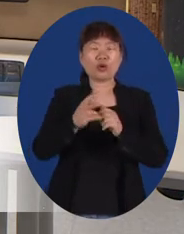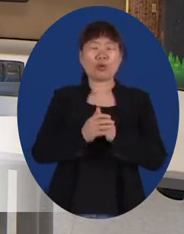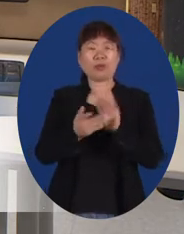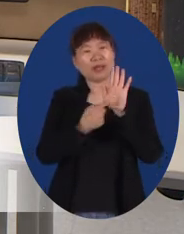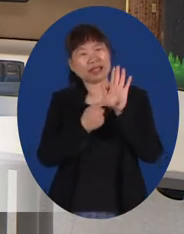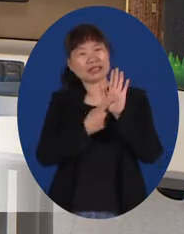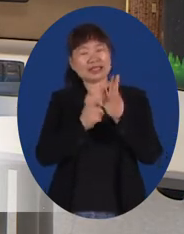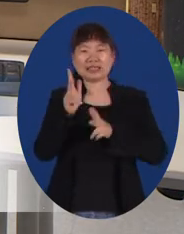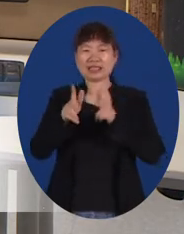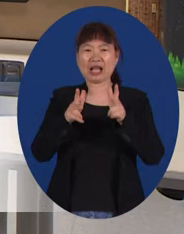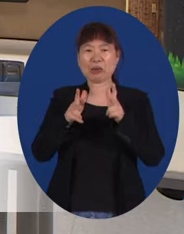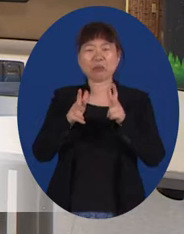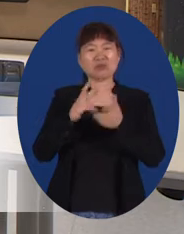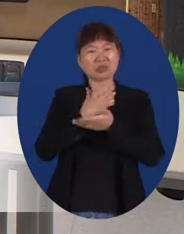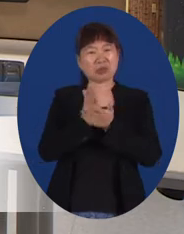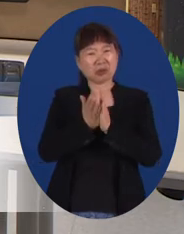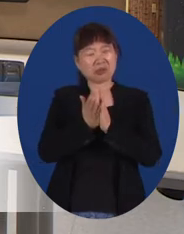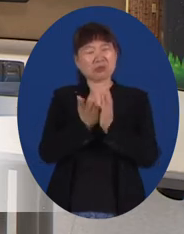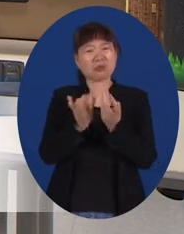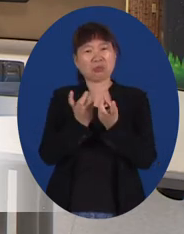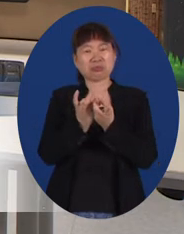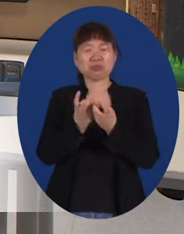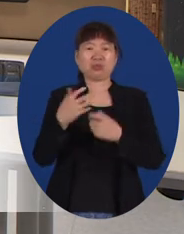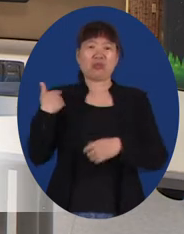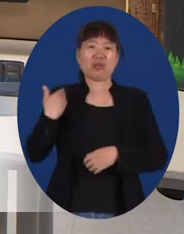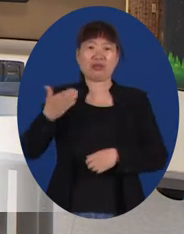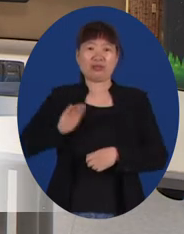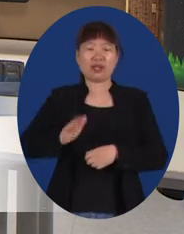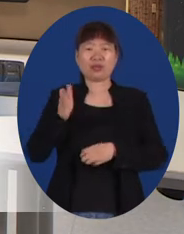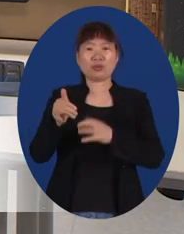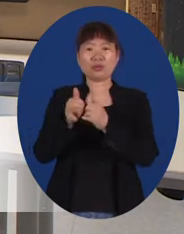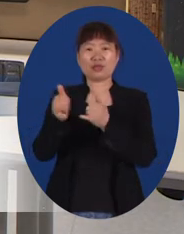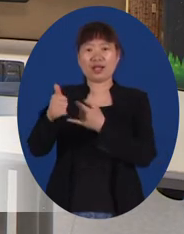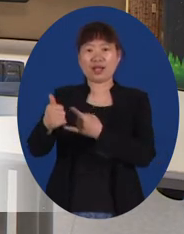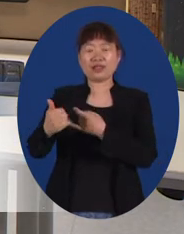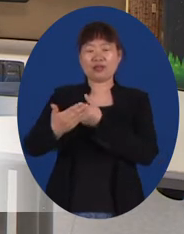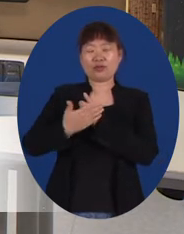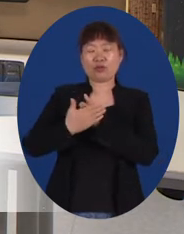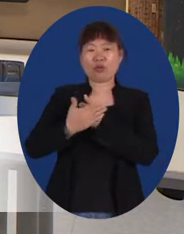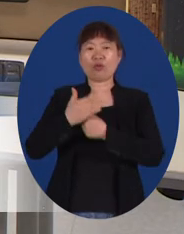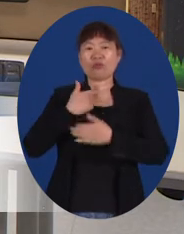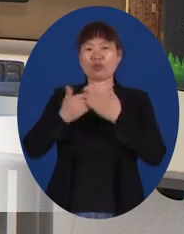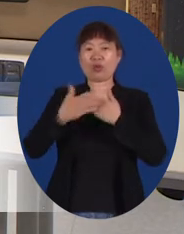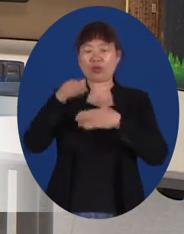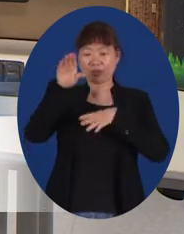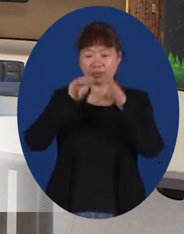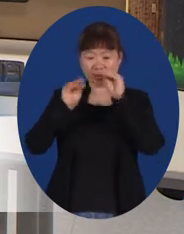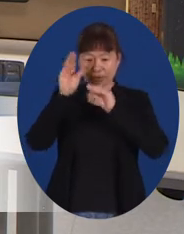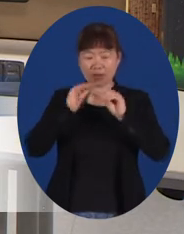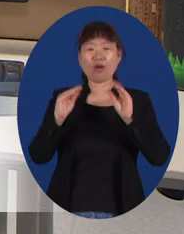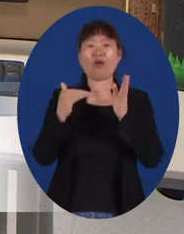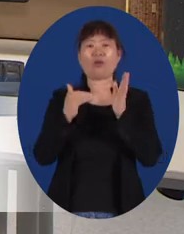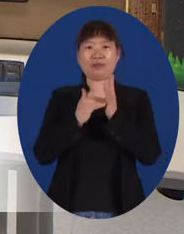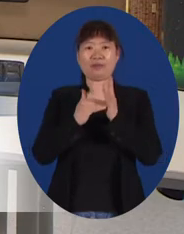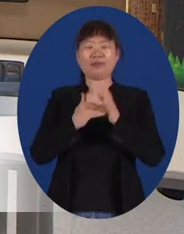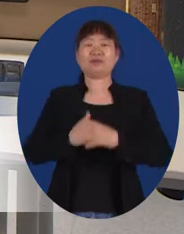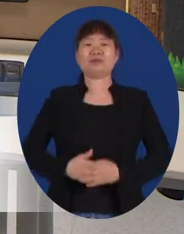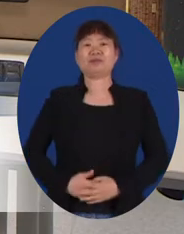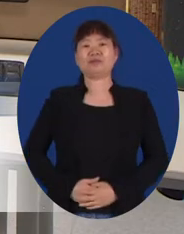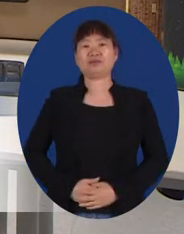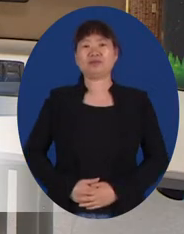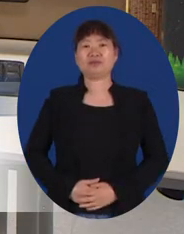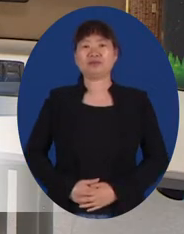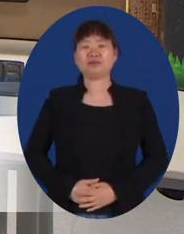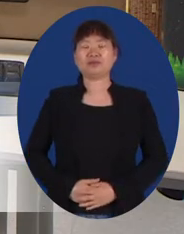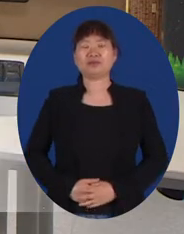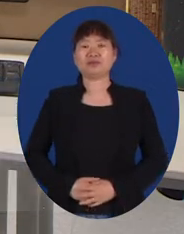라던가 이런 부분들에 대해서 이제 전문가 분들 한테 좀 많은 경험을 습득하고 노하우를 습득할 수 있는데